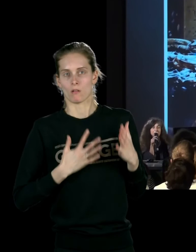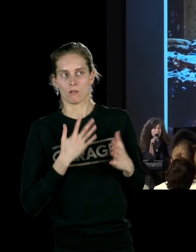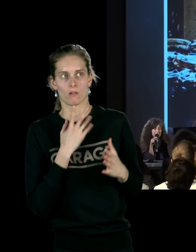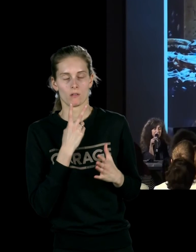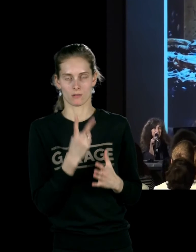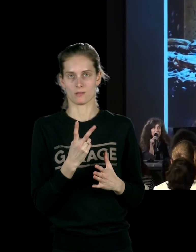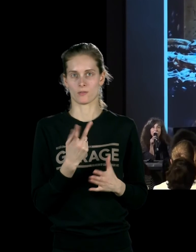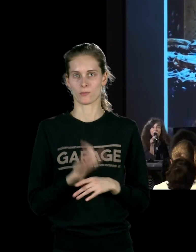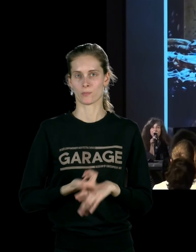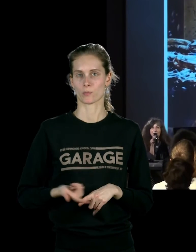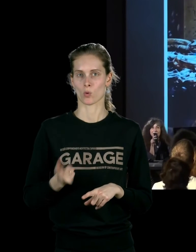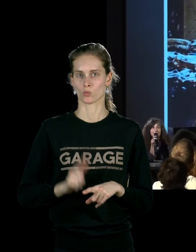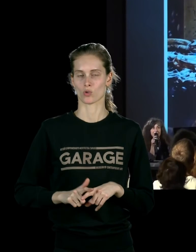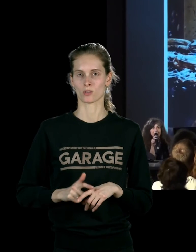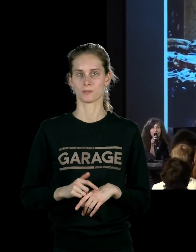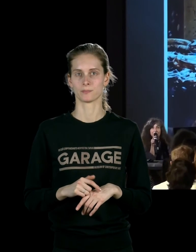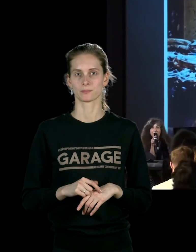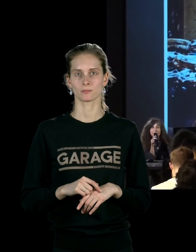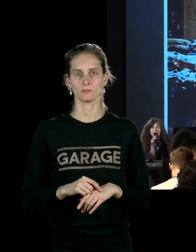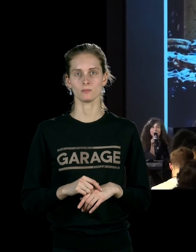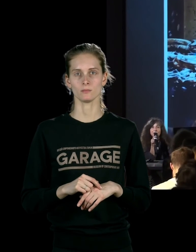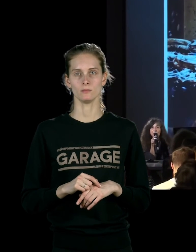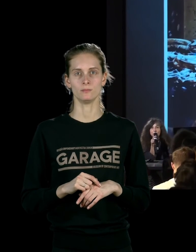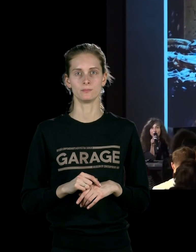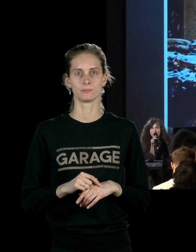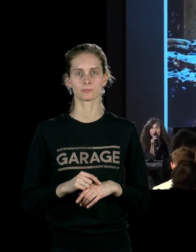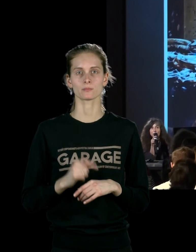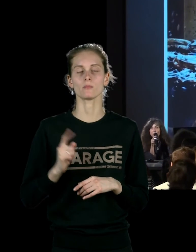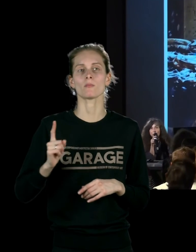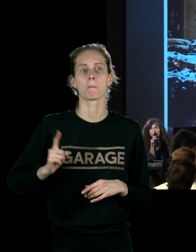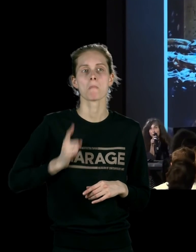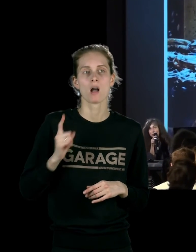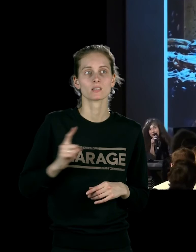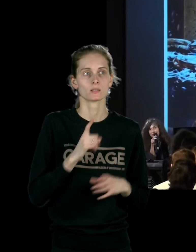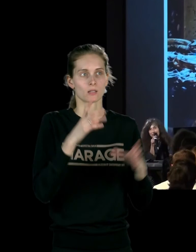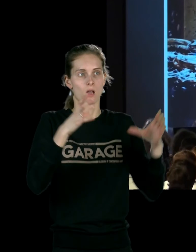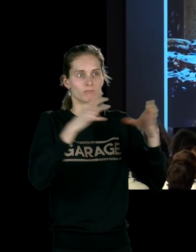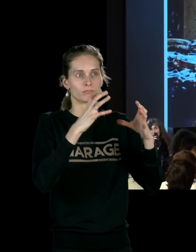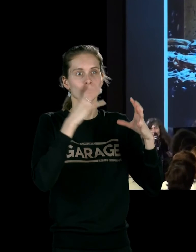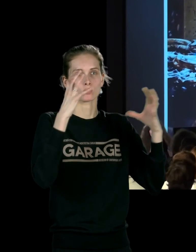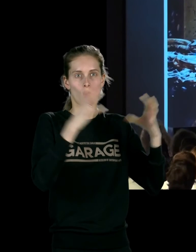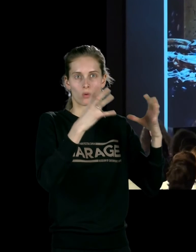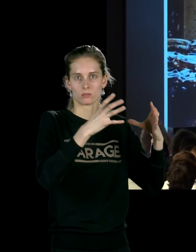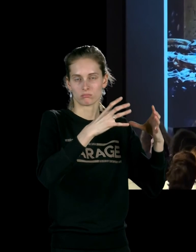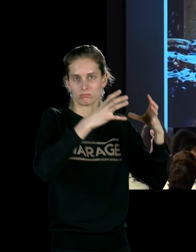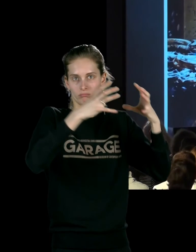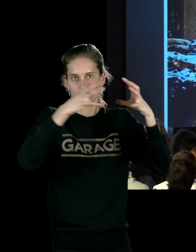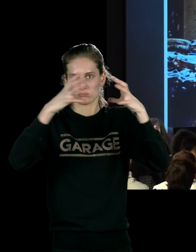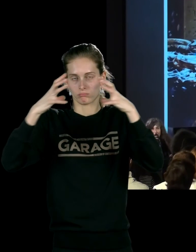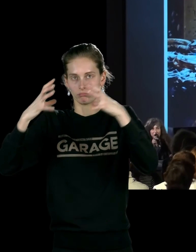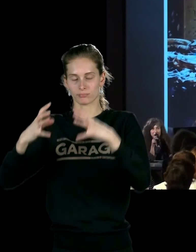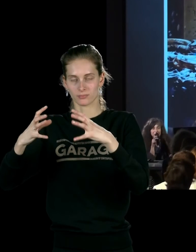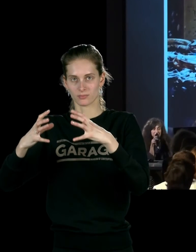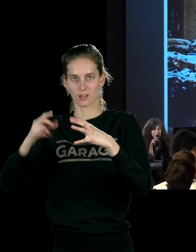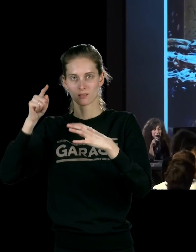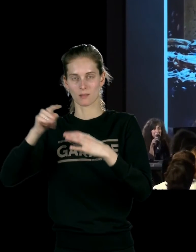мастерская, которую, по-моему, не только сохранили, а перевезли из Лондона целиком в Дублин, сохранили уже как такую абсолютную